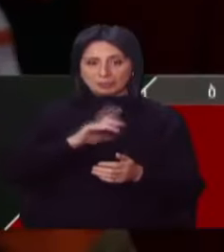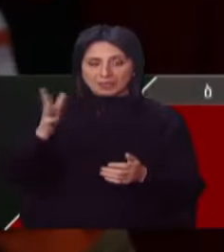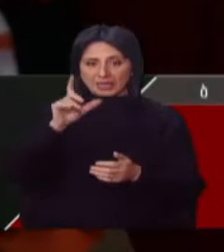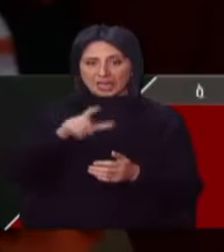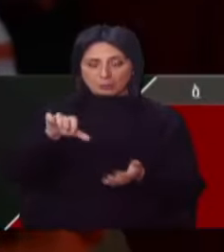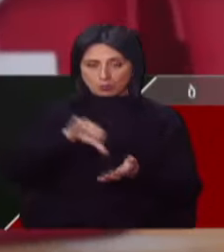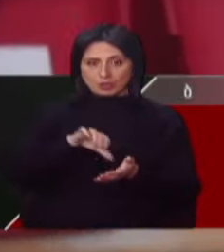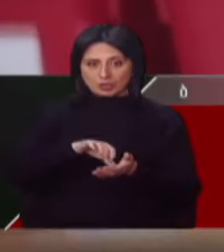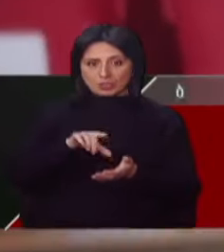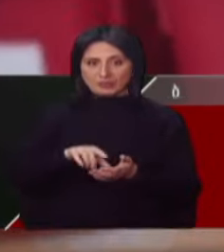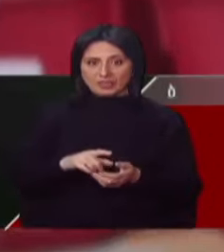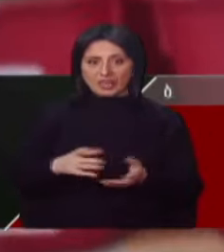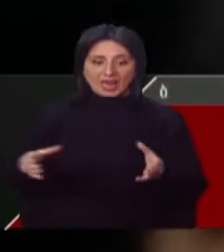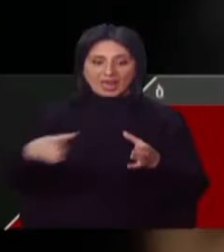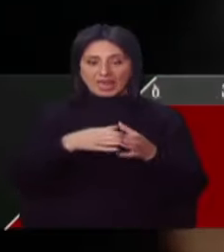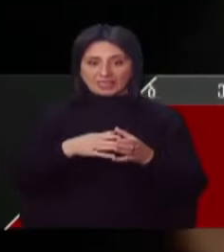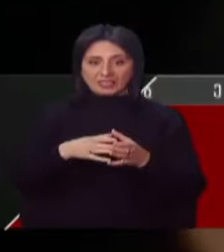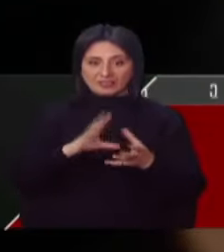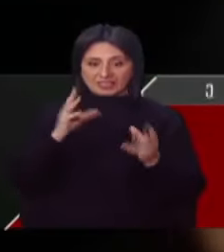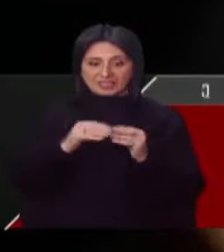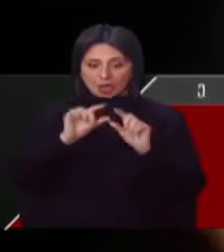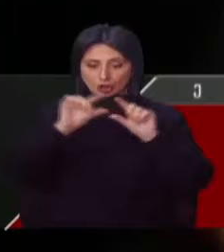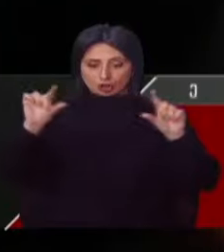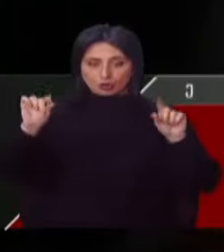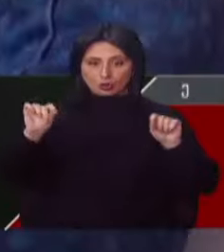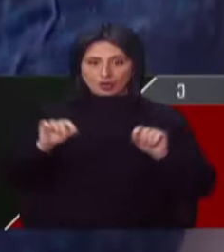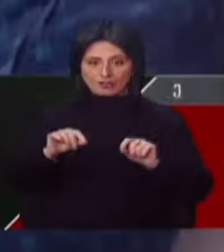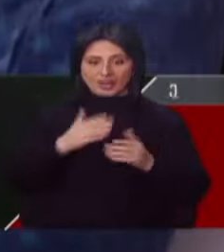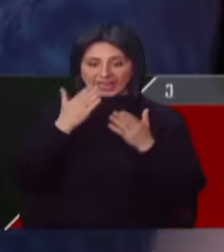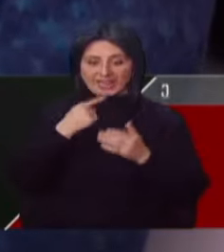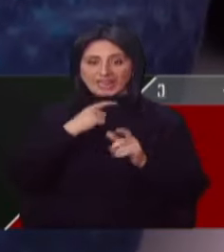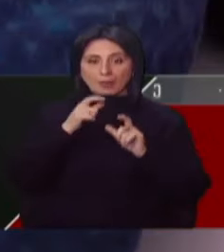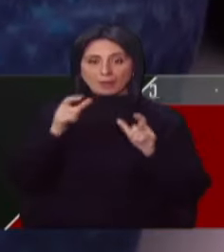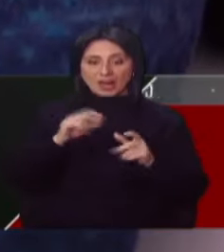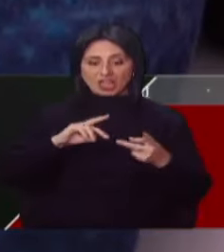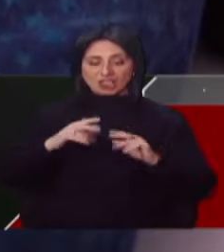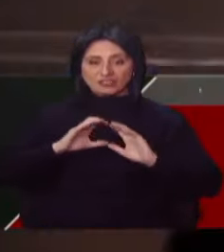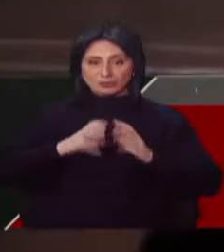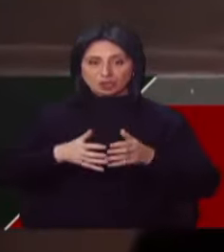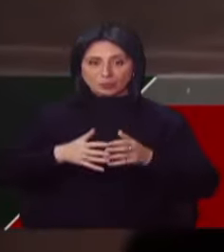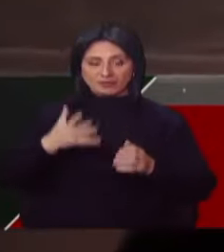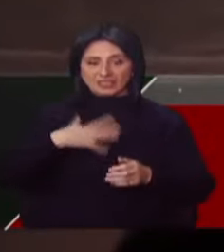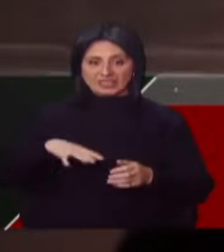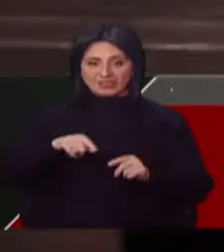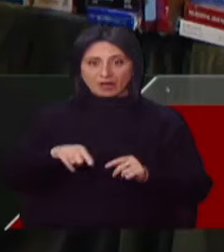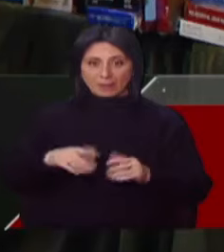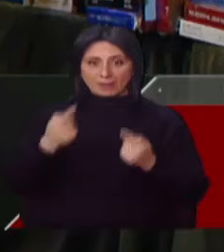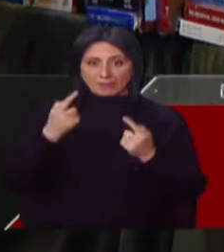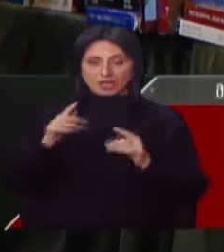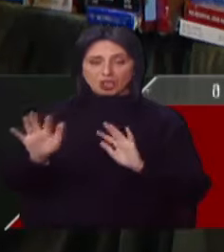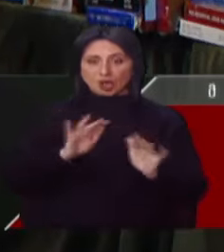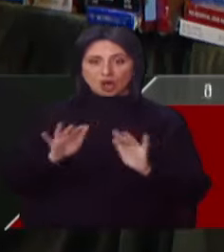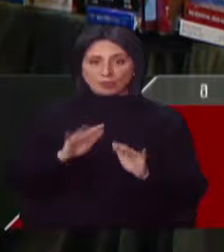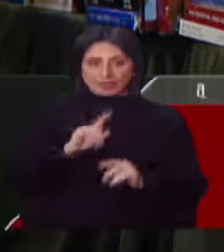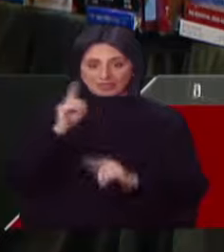ადამიანი მონაწილეობს და ერთიანდება საერთო სლოგანის გარშემო. იკითხე ხმამაღლა, შეცვალე მსოფლიო. საქართველო ამ მასშტაბურ